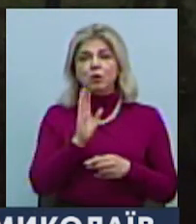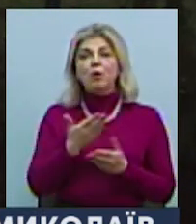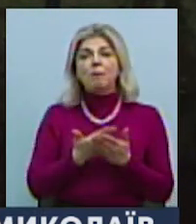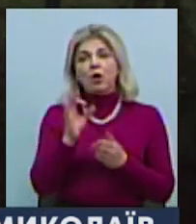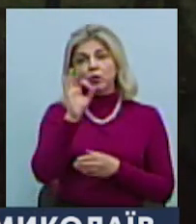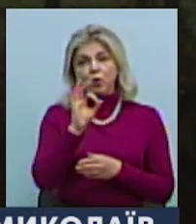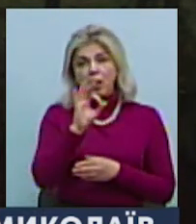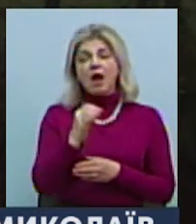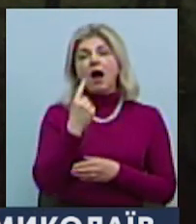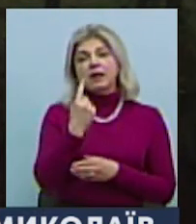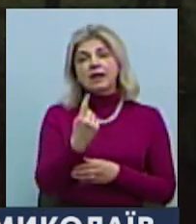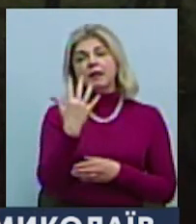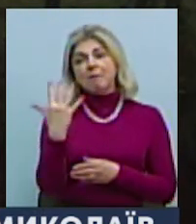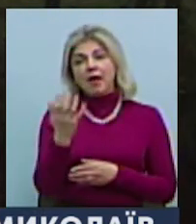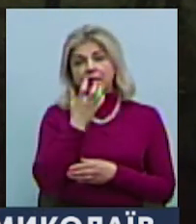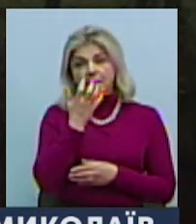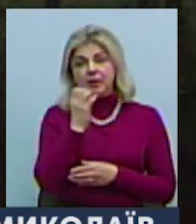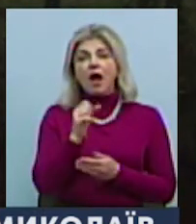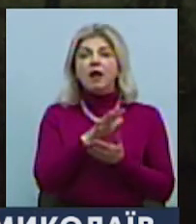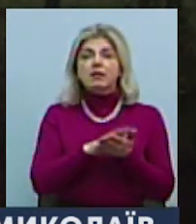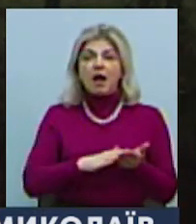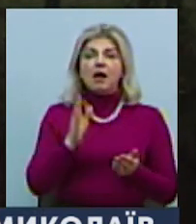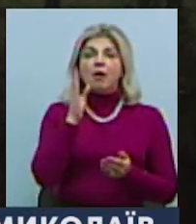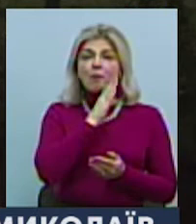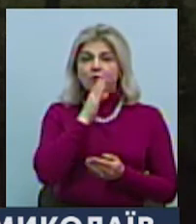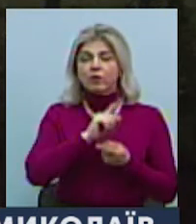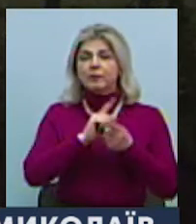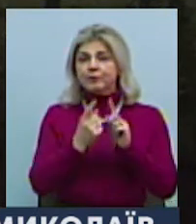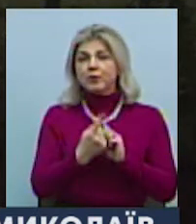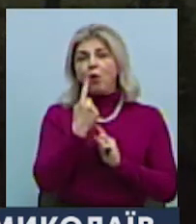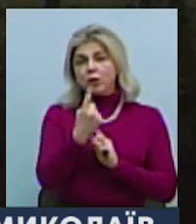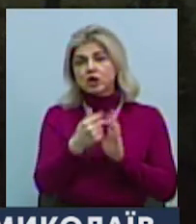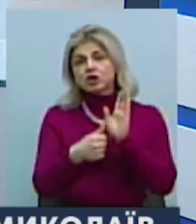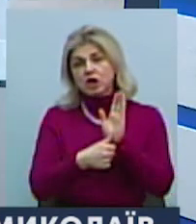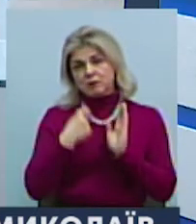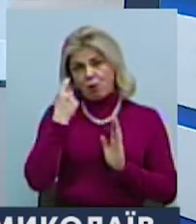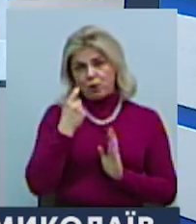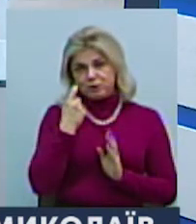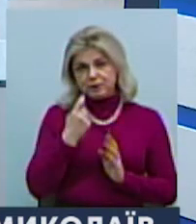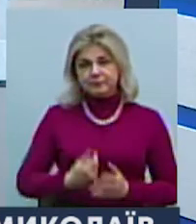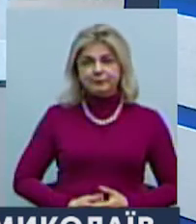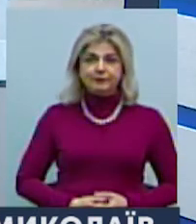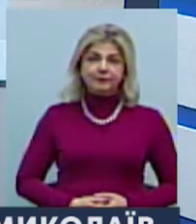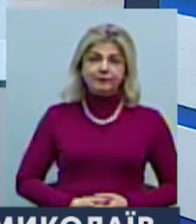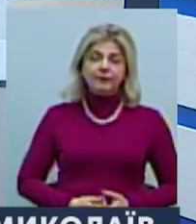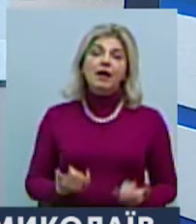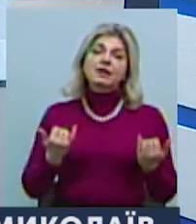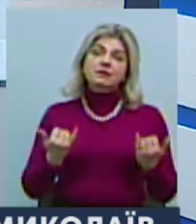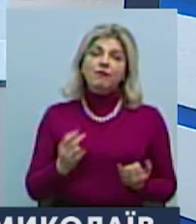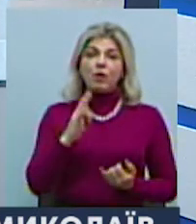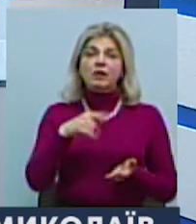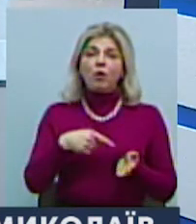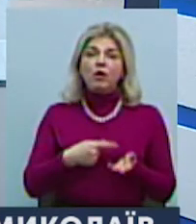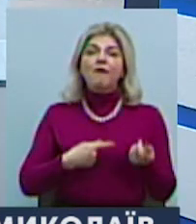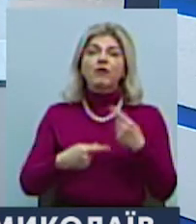а в день 0,5 тепла, надалі нічна температура знизиться до 1-6 градусів морозу. Сьогодні до Миколаєва